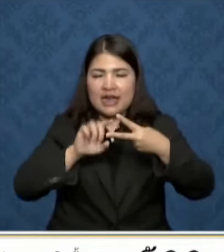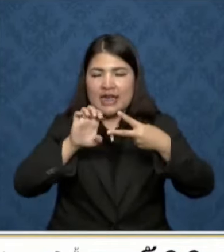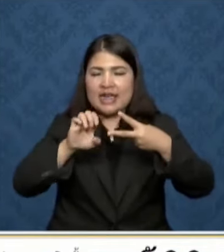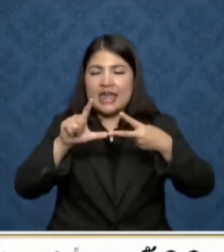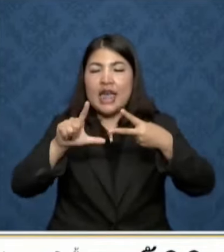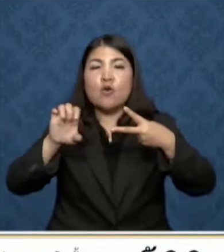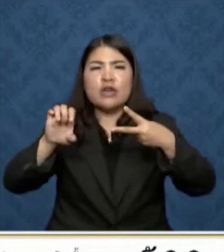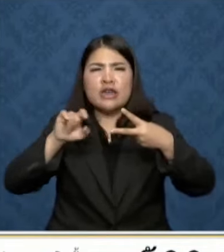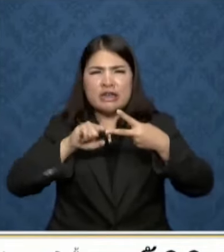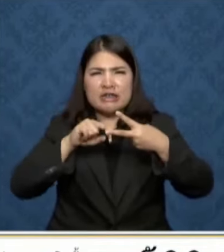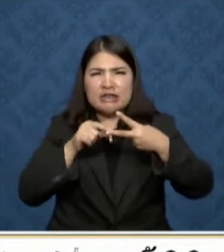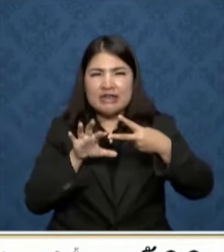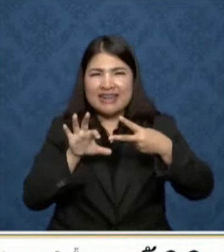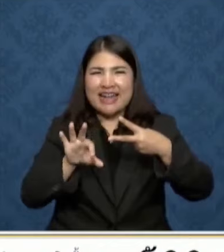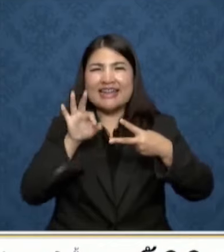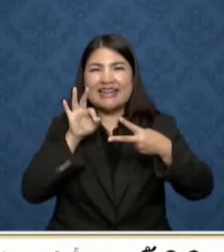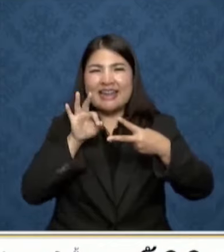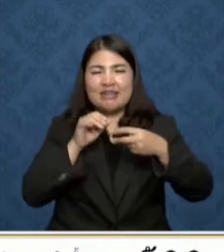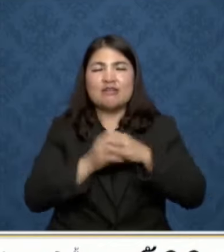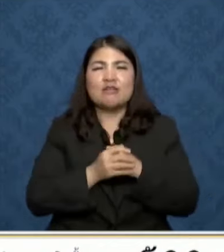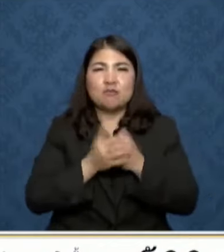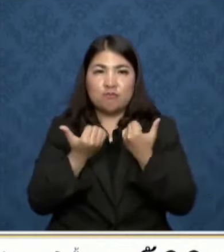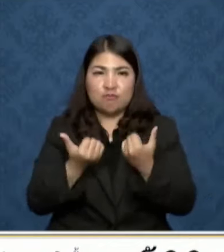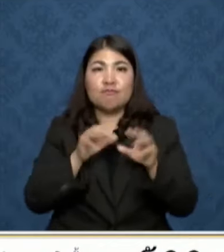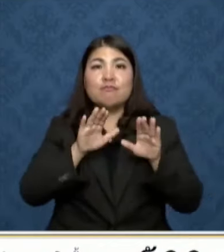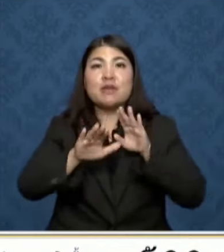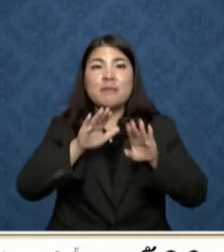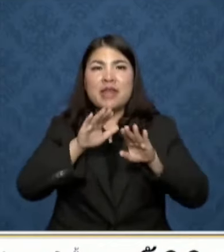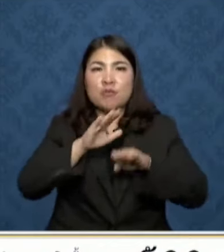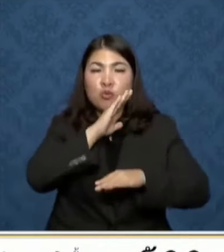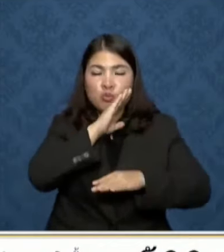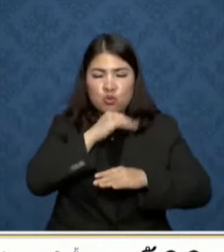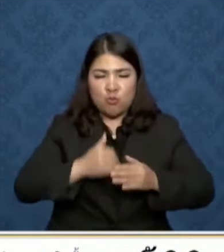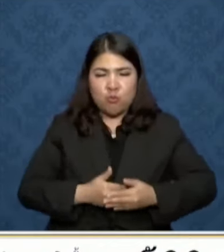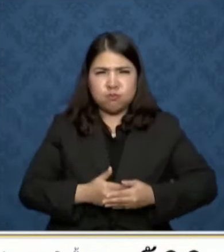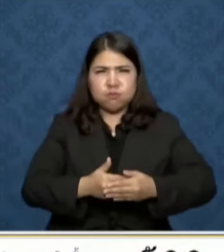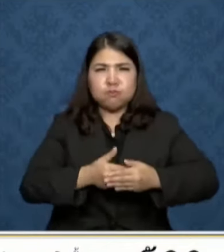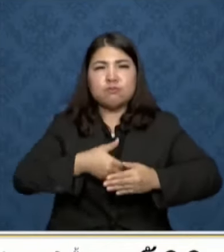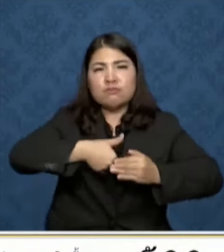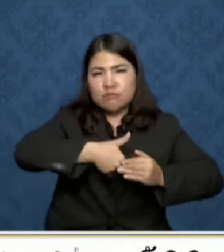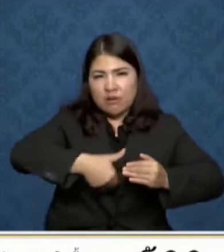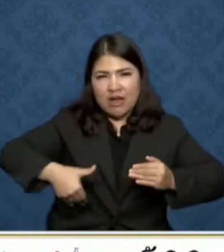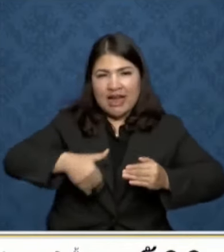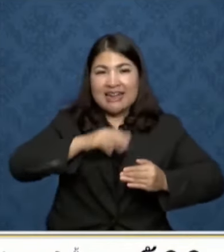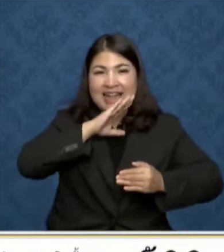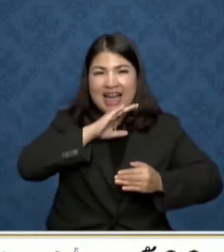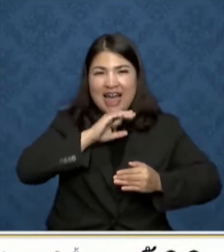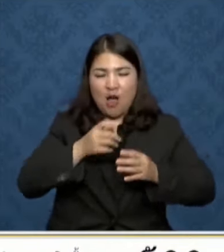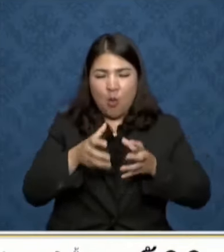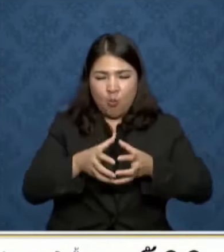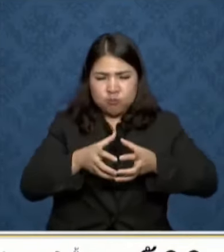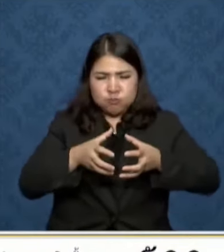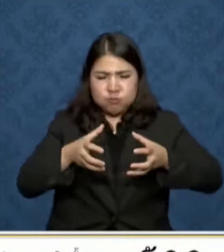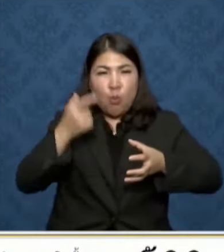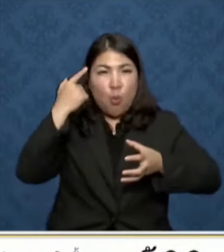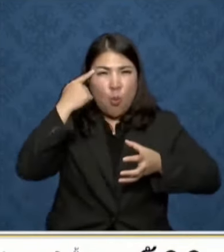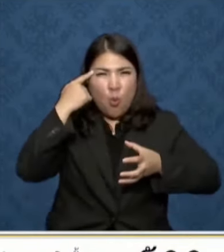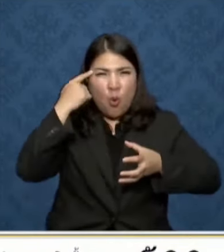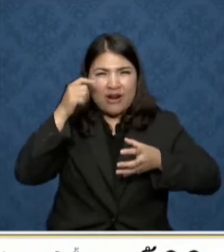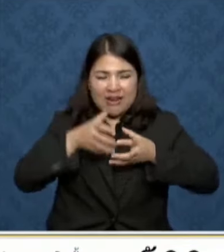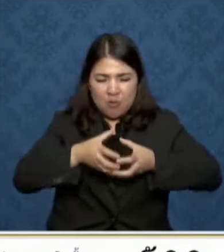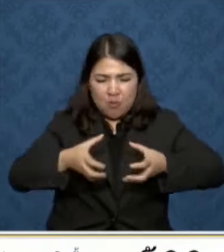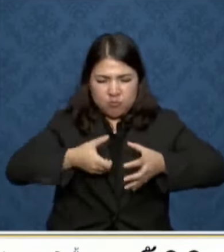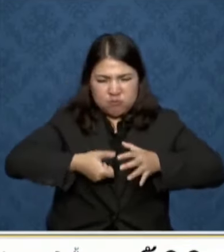เลือกผมยตอย่ที่เปรยบเชียบให้เหภาพชง่ ครับคือ ผ่าทองคลอดถ้หัวเด็กใหญ่ อ้งเซงการแม่เล็ก